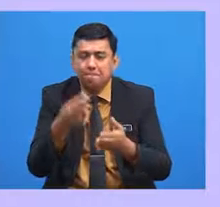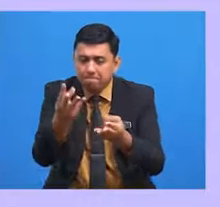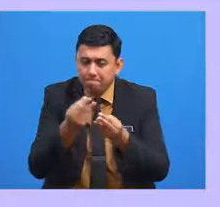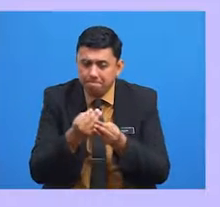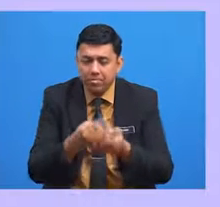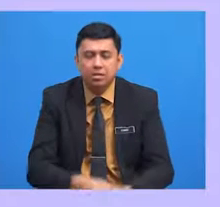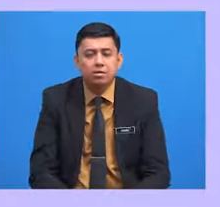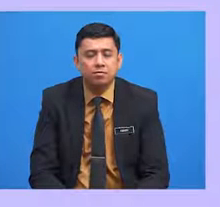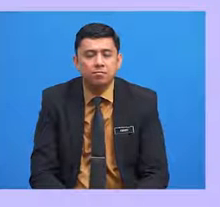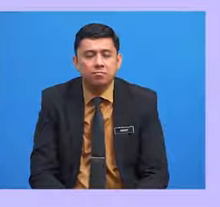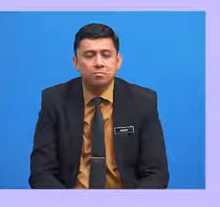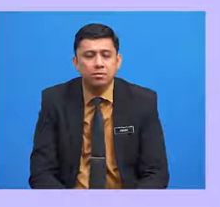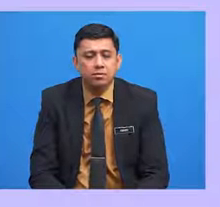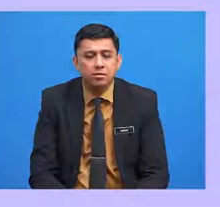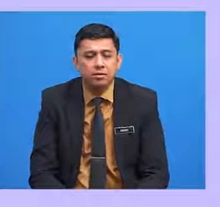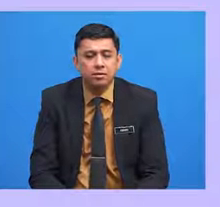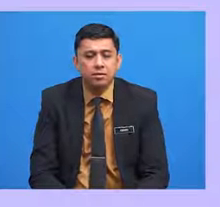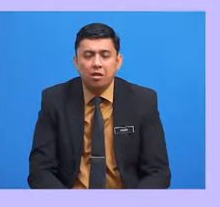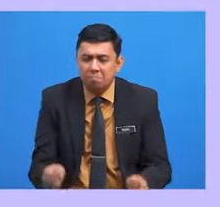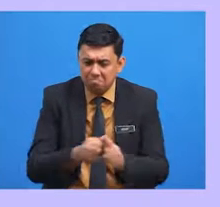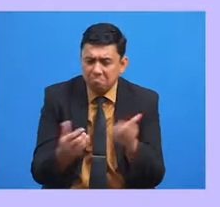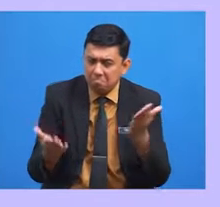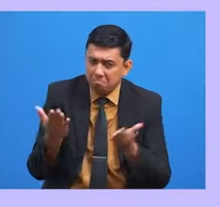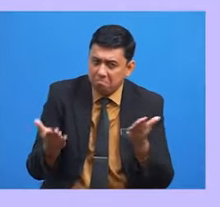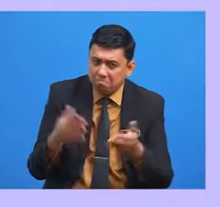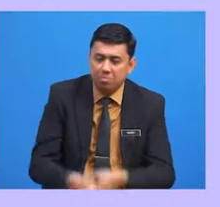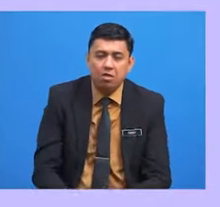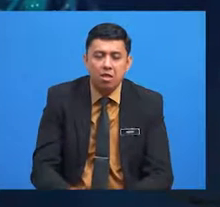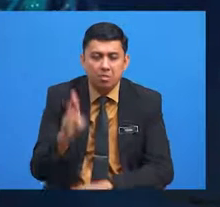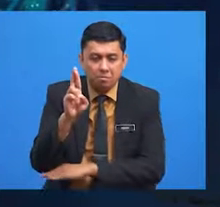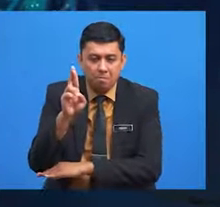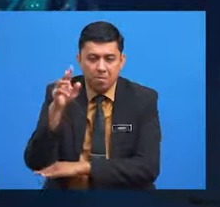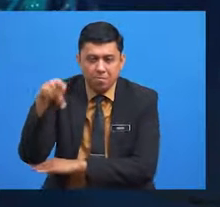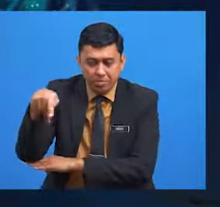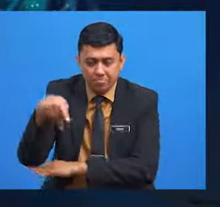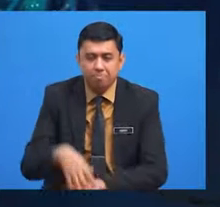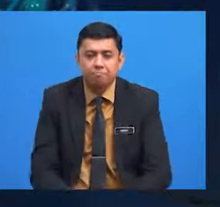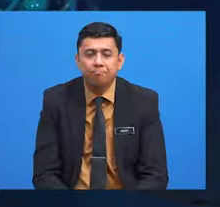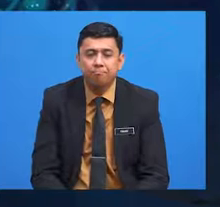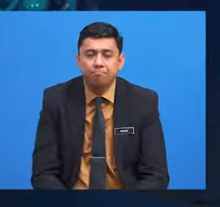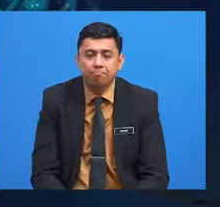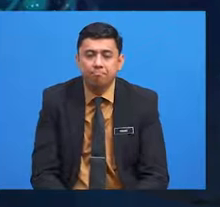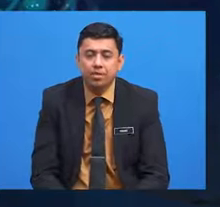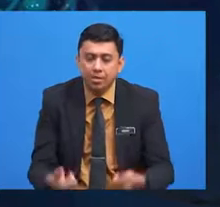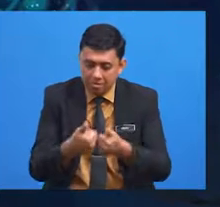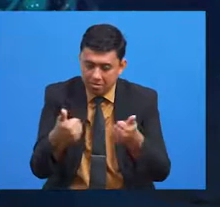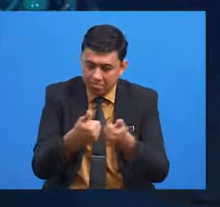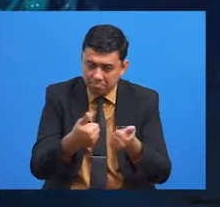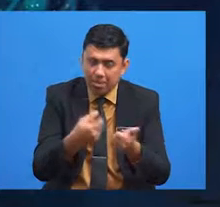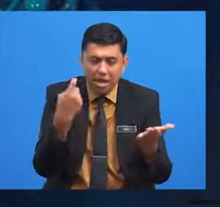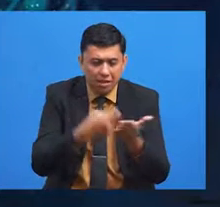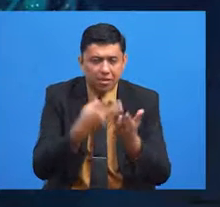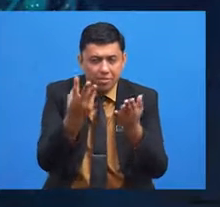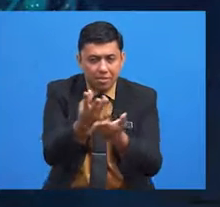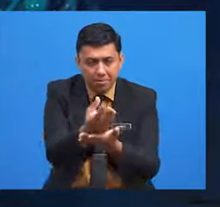peratus perubahan harga barang itu dengan andaian ceteris paribus. Keanjalan harga permintaan amat